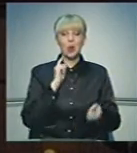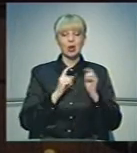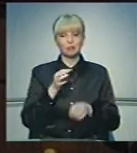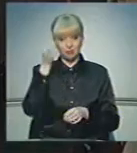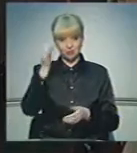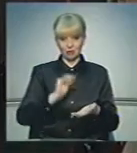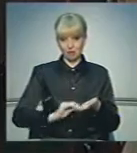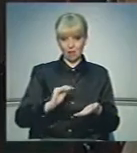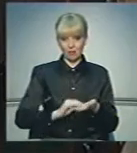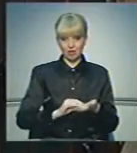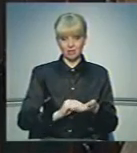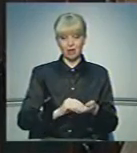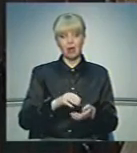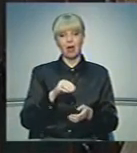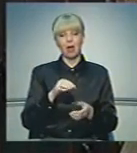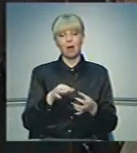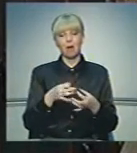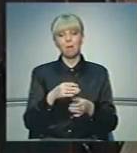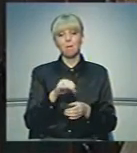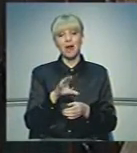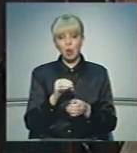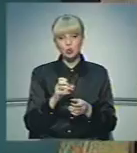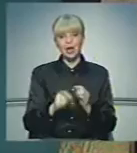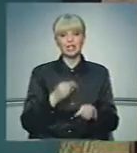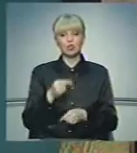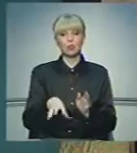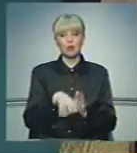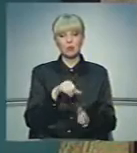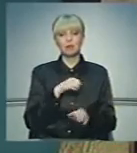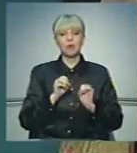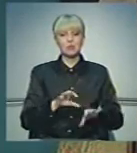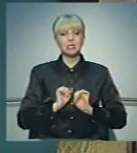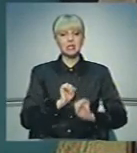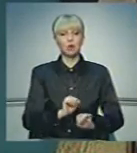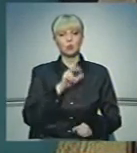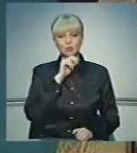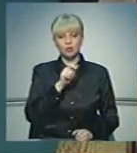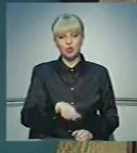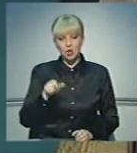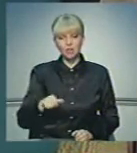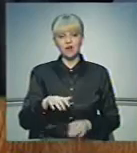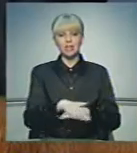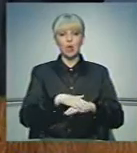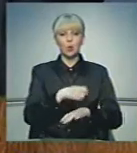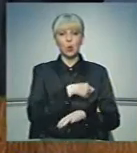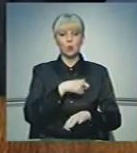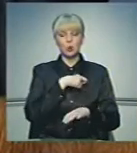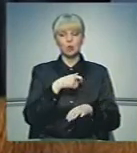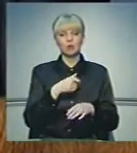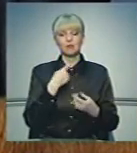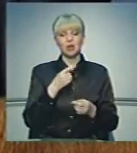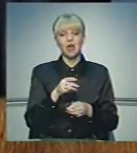чітко написано – перепустка на наступні вибори. А ще до самовідданого захисту чернівчан народних обранців